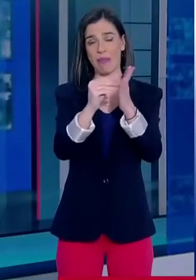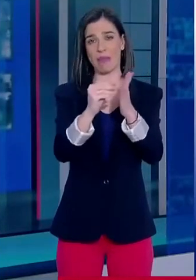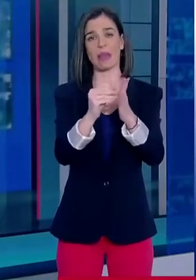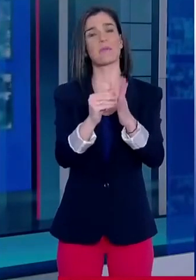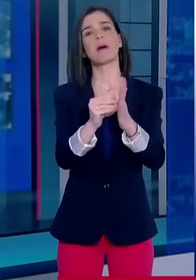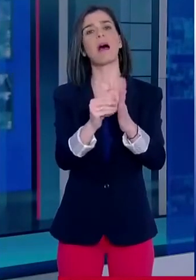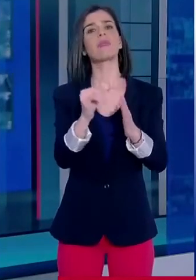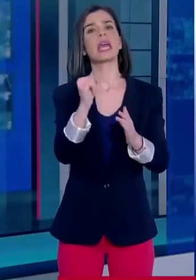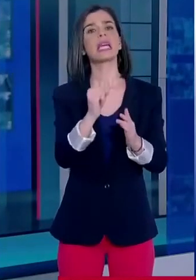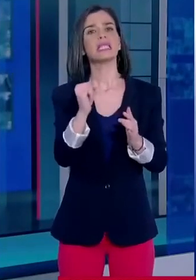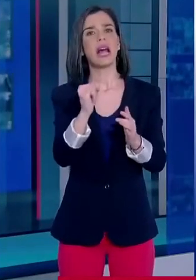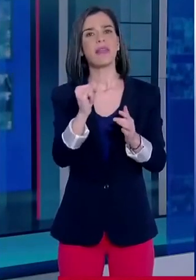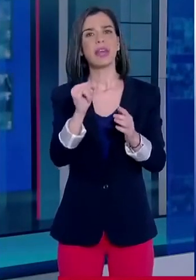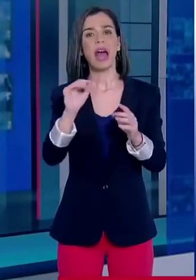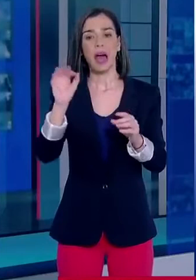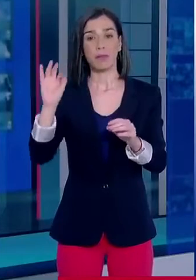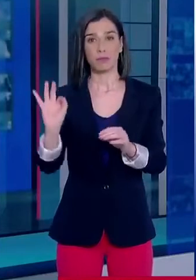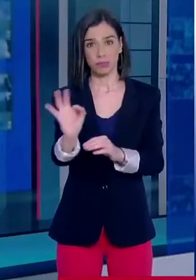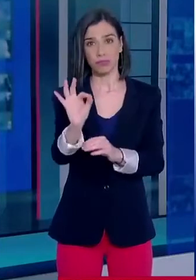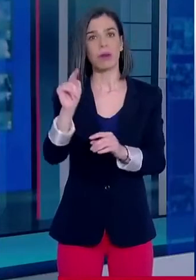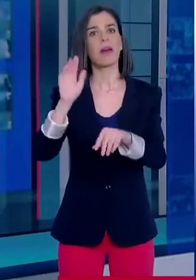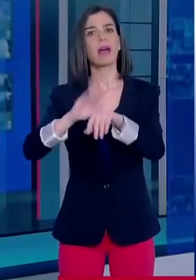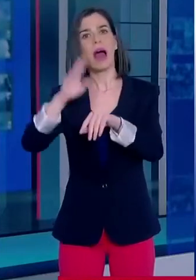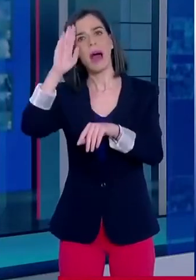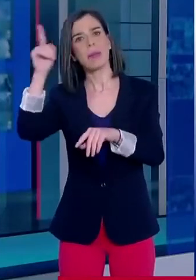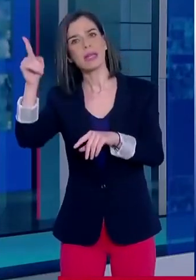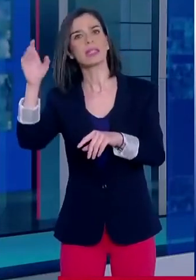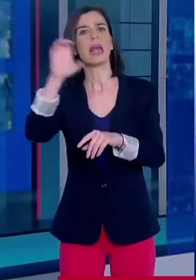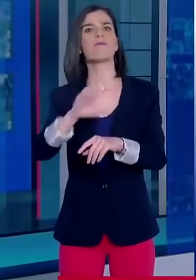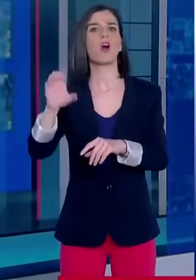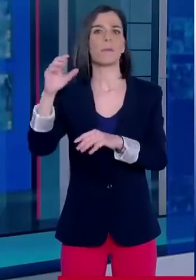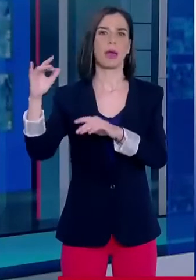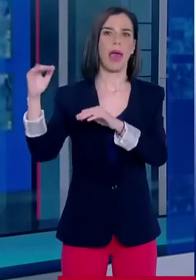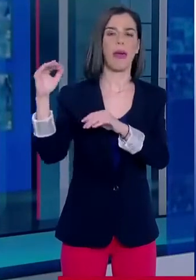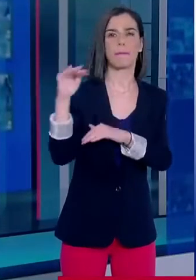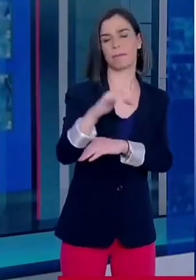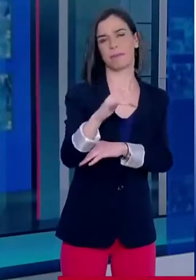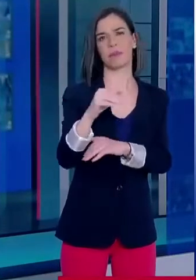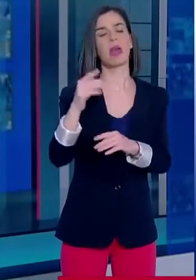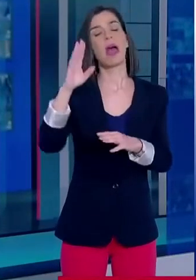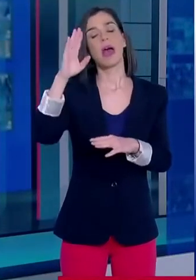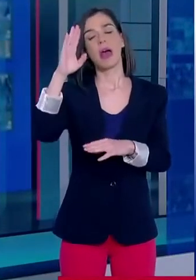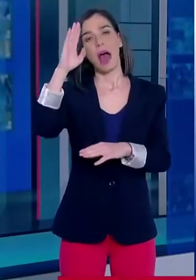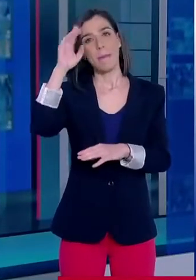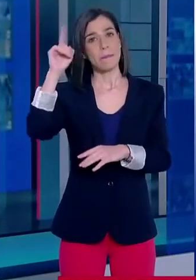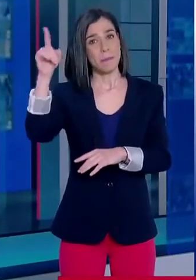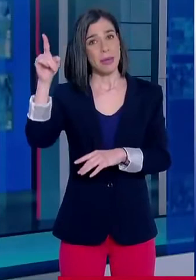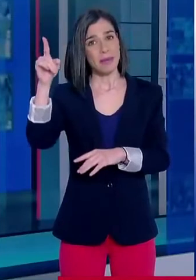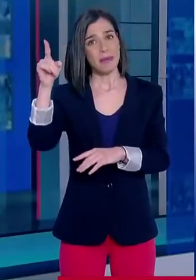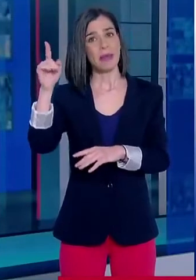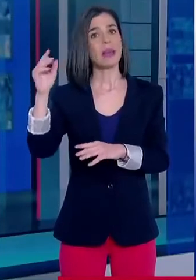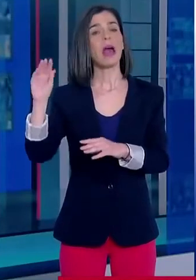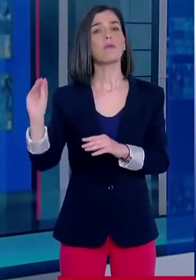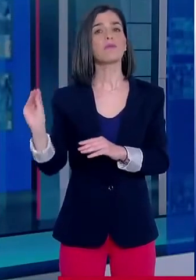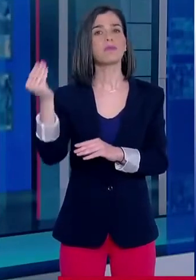Ισλανδίας ανακαλύφθηκε πως προήλθαν από τις ΗΠΑ και την Ευρώπη. Τα περιστατικά των Ηνωμένων Πολιτειών της Αμερικής